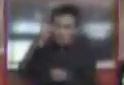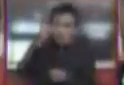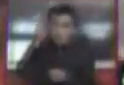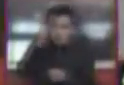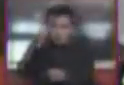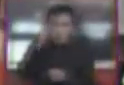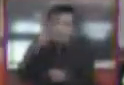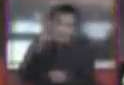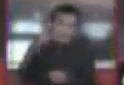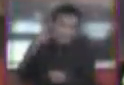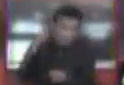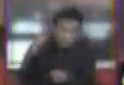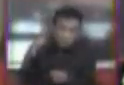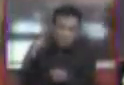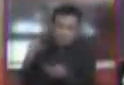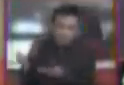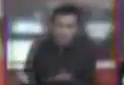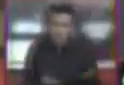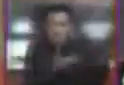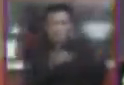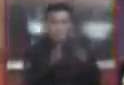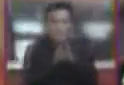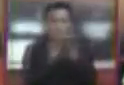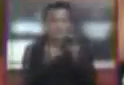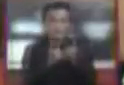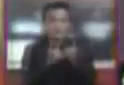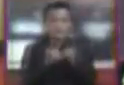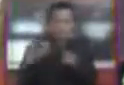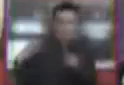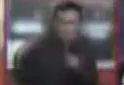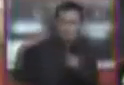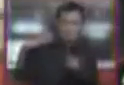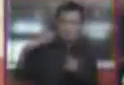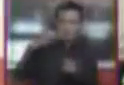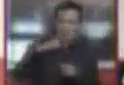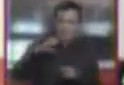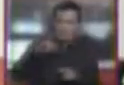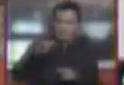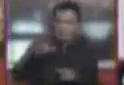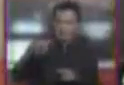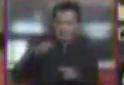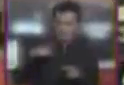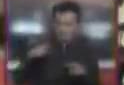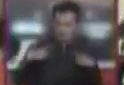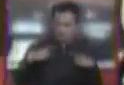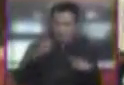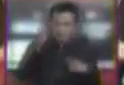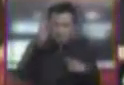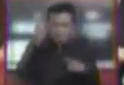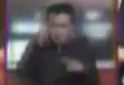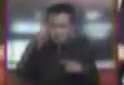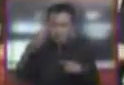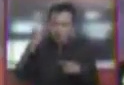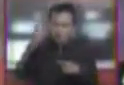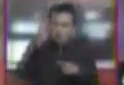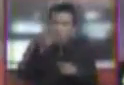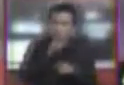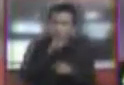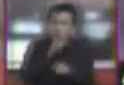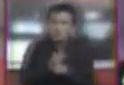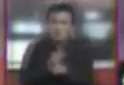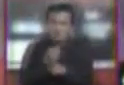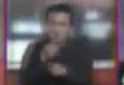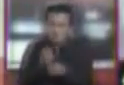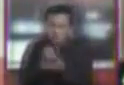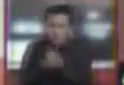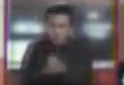Sanyano kagabi. Isinuko sila ng barangay captain ng maunang sa Calamba, Laguna na si Christopher Seaman. Si Cortez ang sinasabing tumutok ng baril